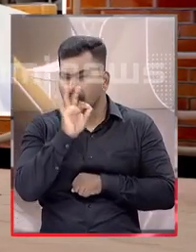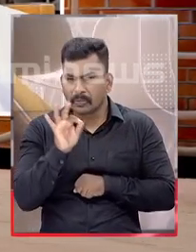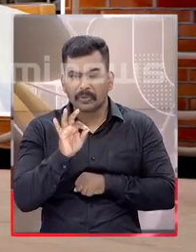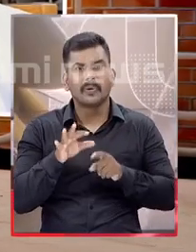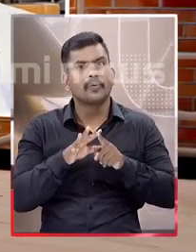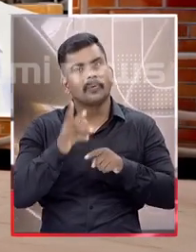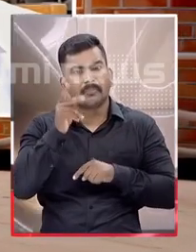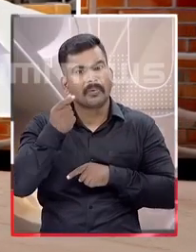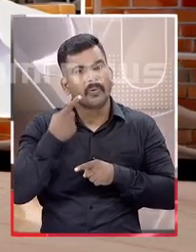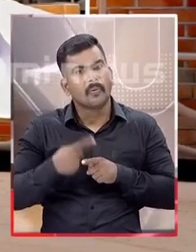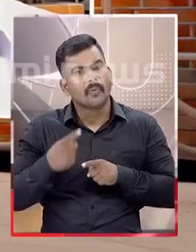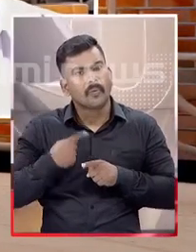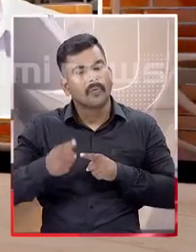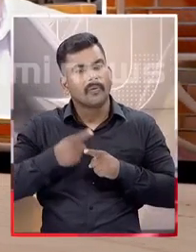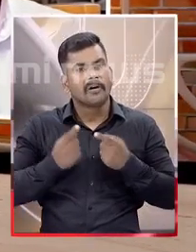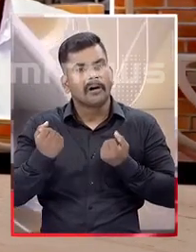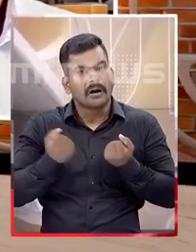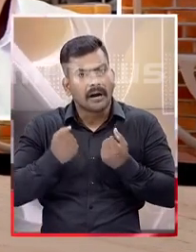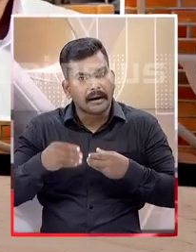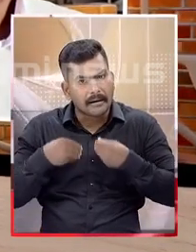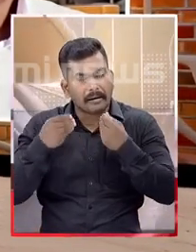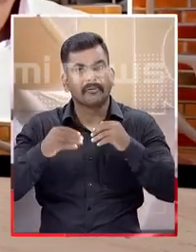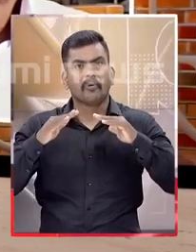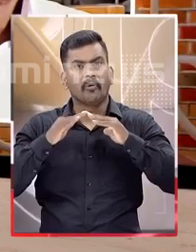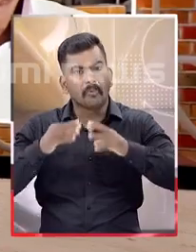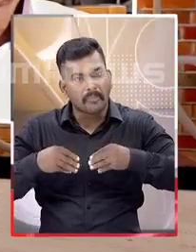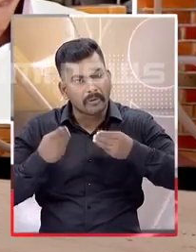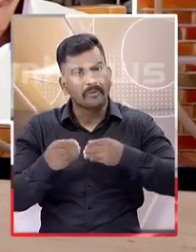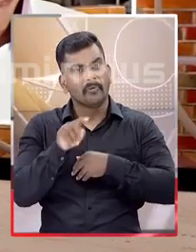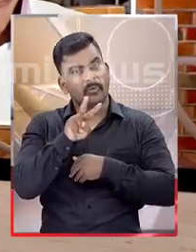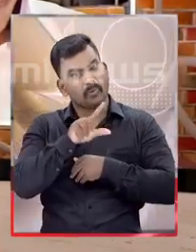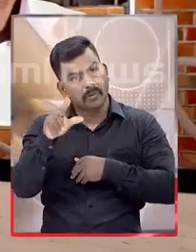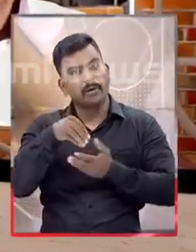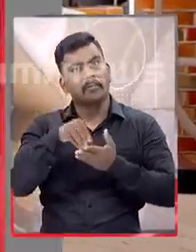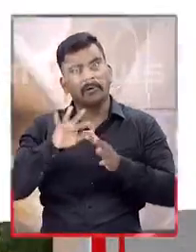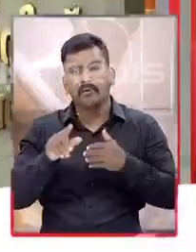എന്ത് മനസ്സിലാക്കണം ശ്രീ ദിജോ കാപ്പൻ? അങ്ങനെ ഒരു അനിവാര്യത ഇപ്പോൾ ഉണ്ടോ?